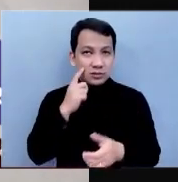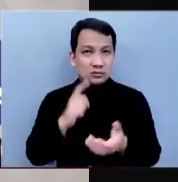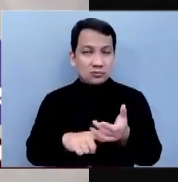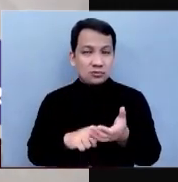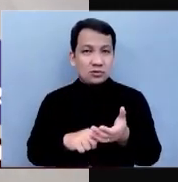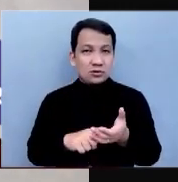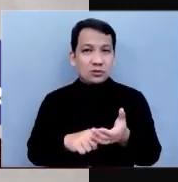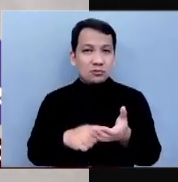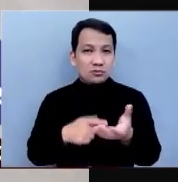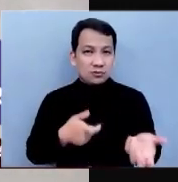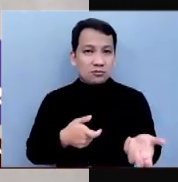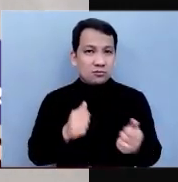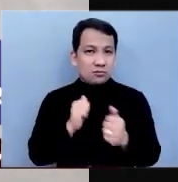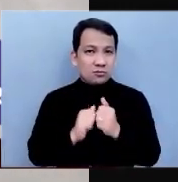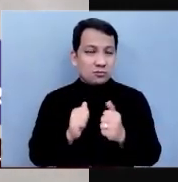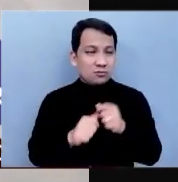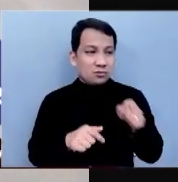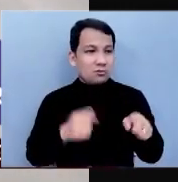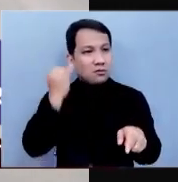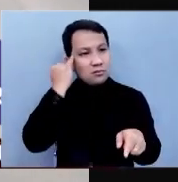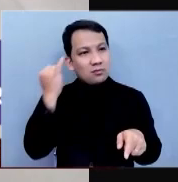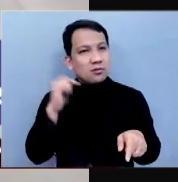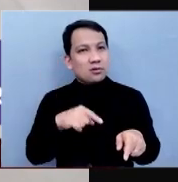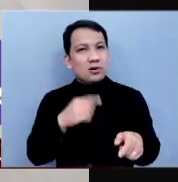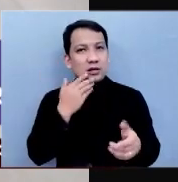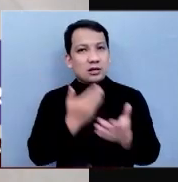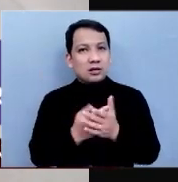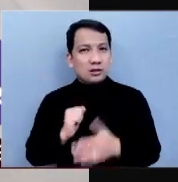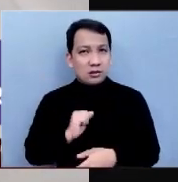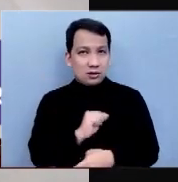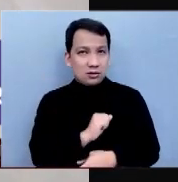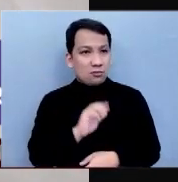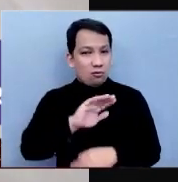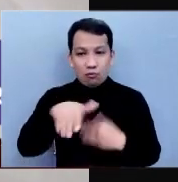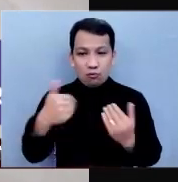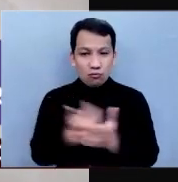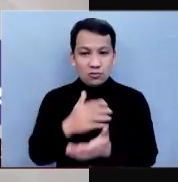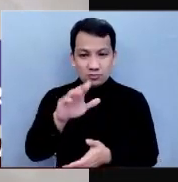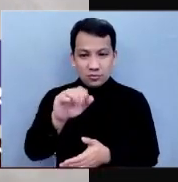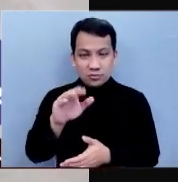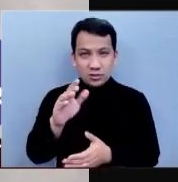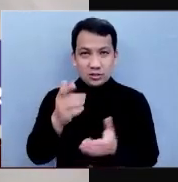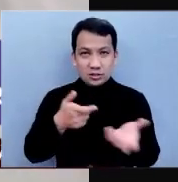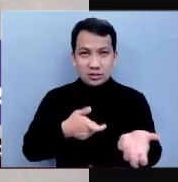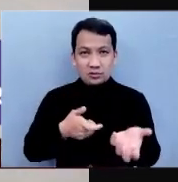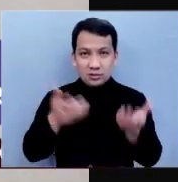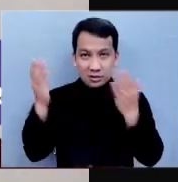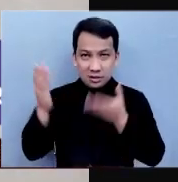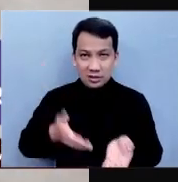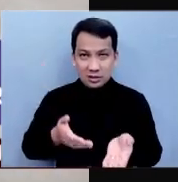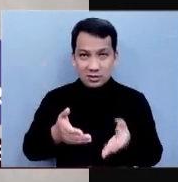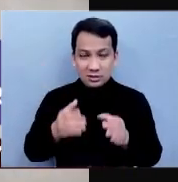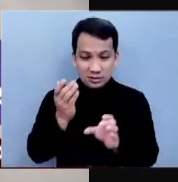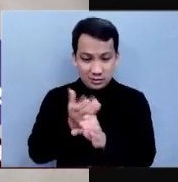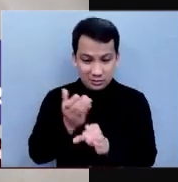firearm. So, can you imagine the good senator carrying all the 15 guns in a